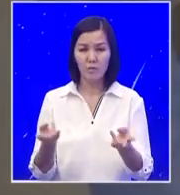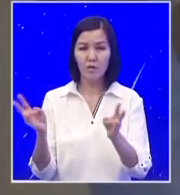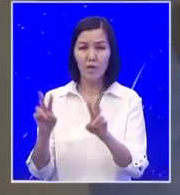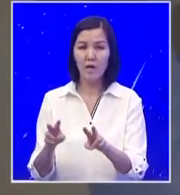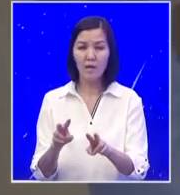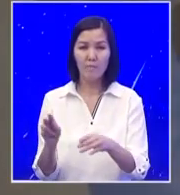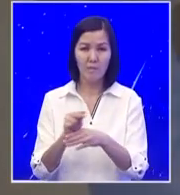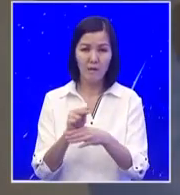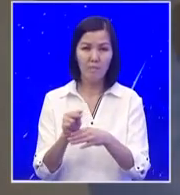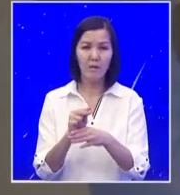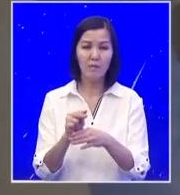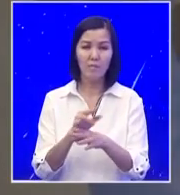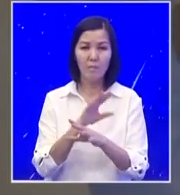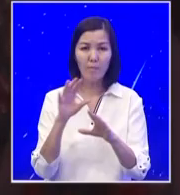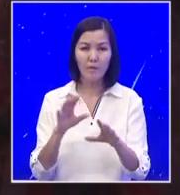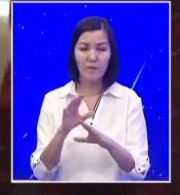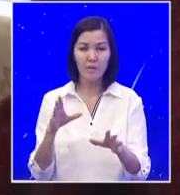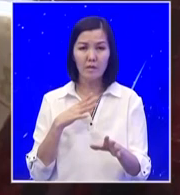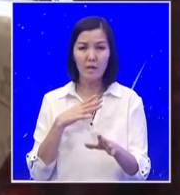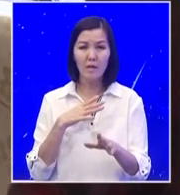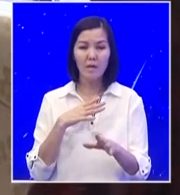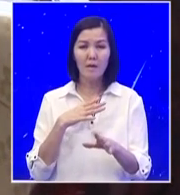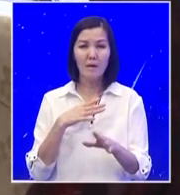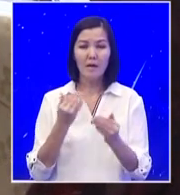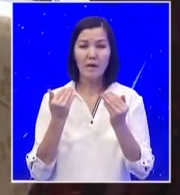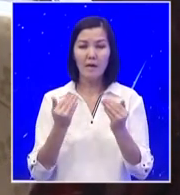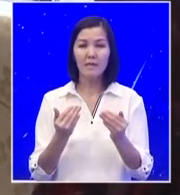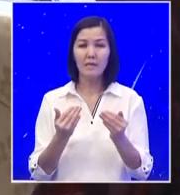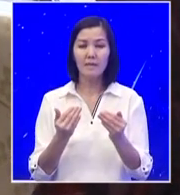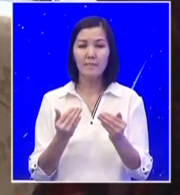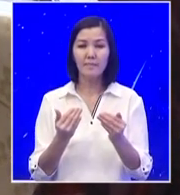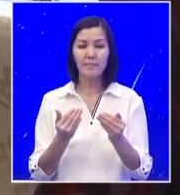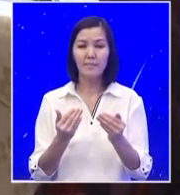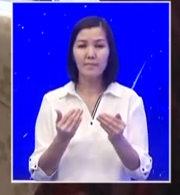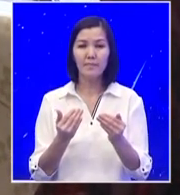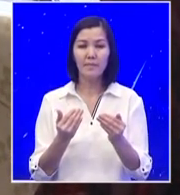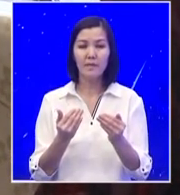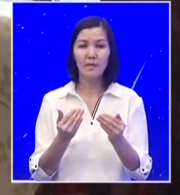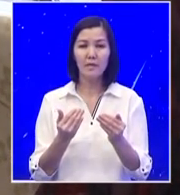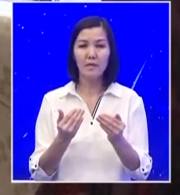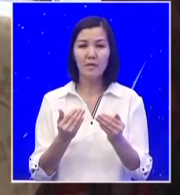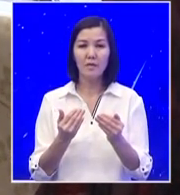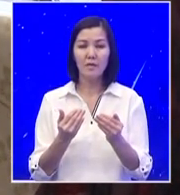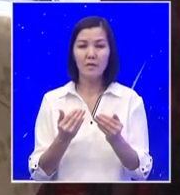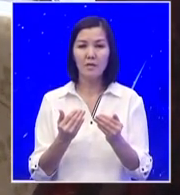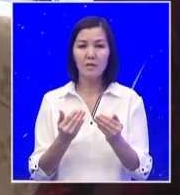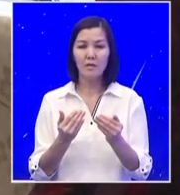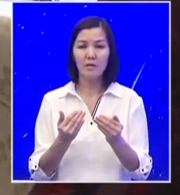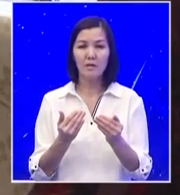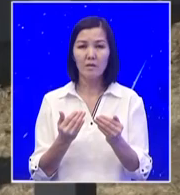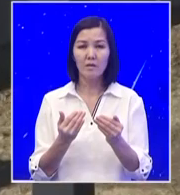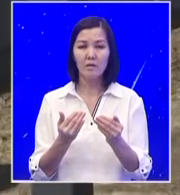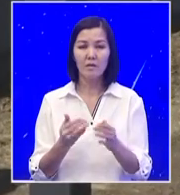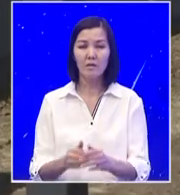емдедім. Сол келген балалар қазір келгенде тәте мені сен жазғасын деп